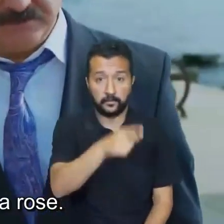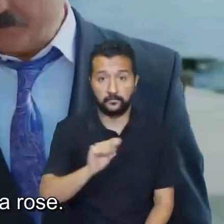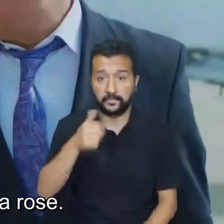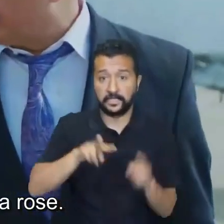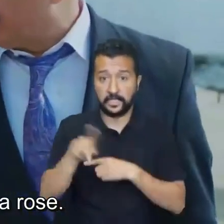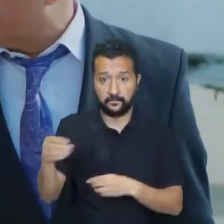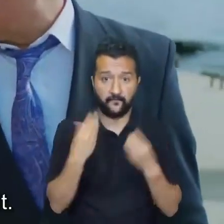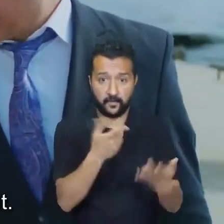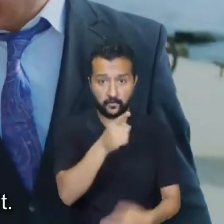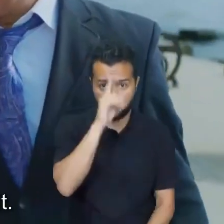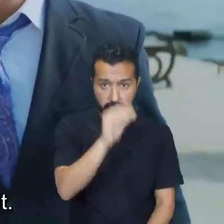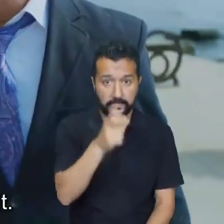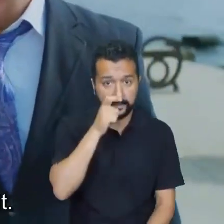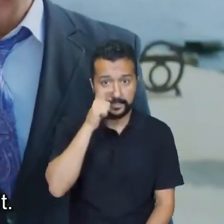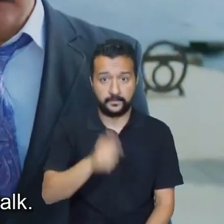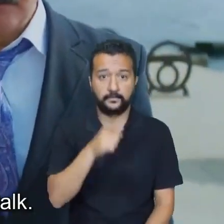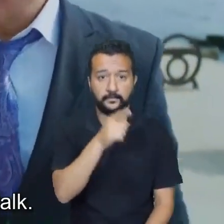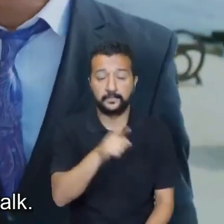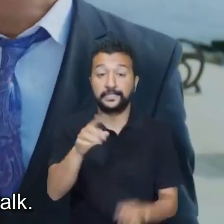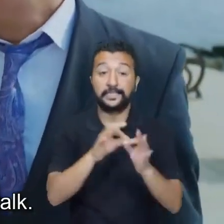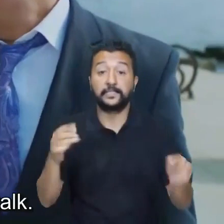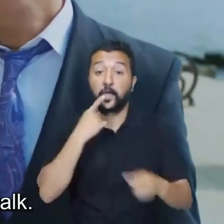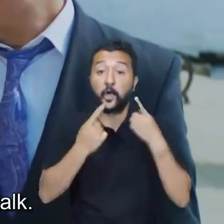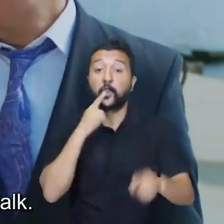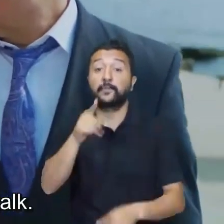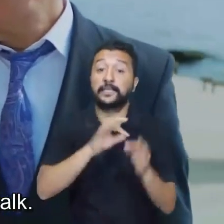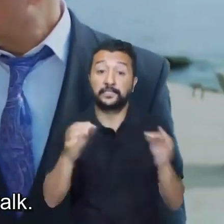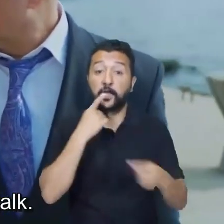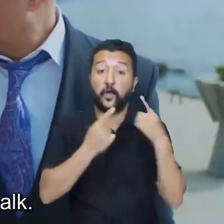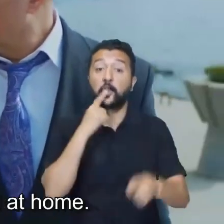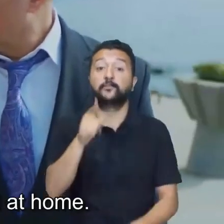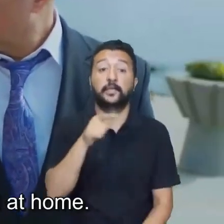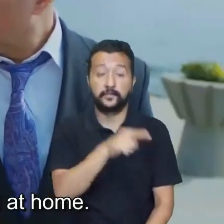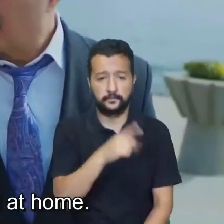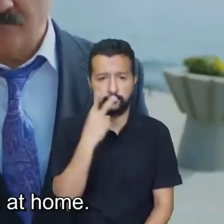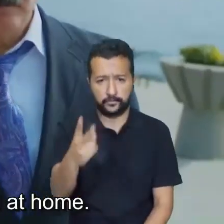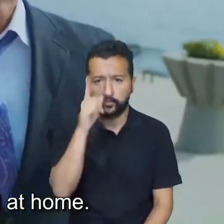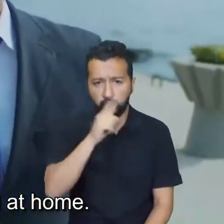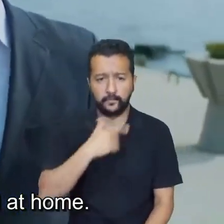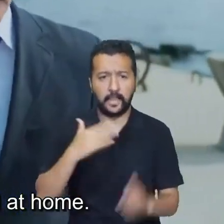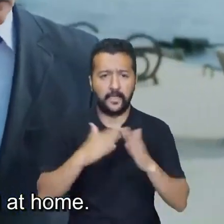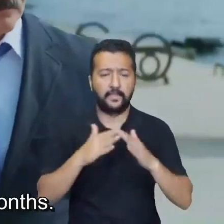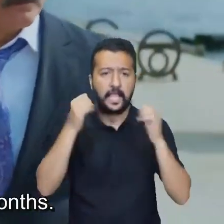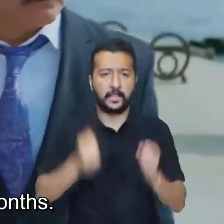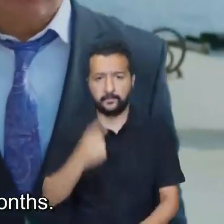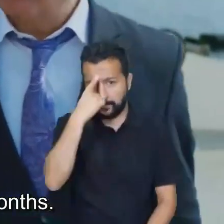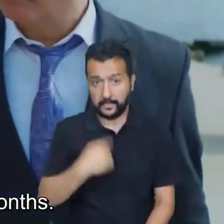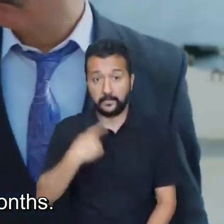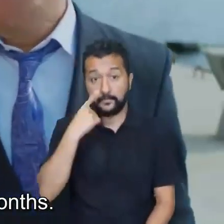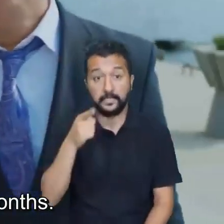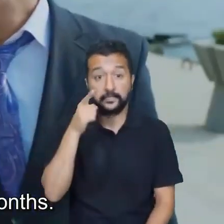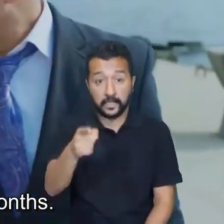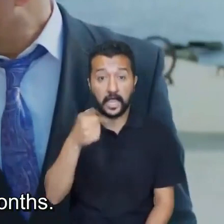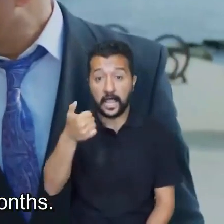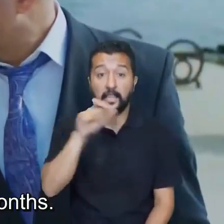gibi yeğenimi veriyorum size ha. Ona göre biraz dikkat edin. Hiç konuşma Şener, hiç konuşma. Ya senin yüzünden ben evde kaldım. Bana bak,